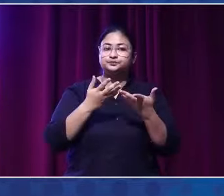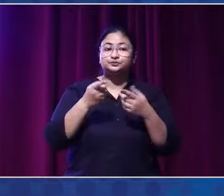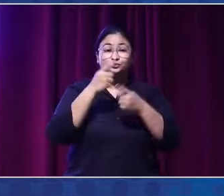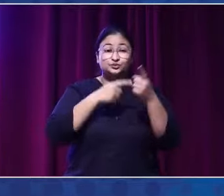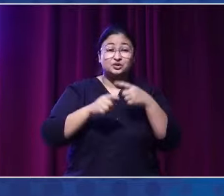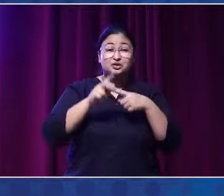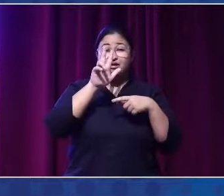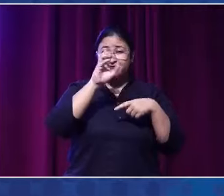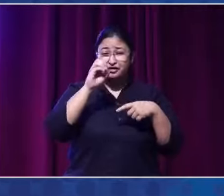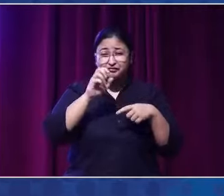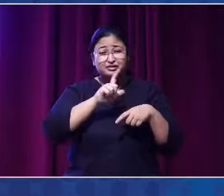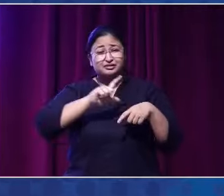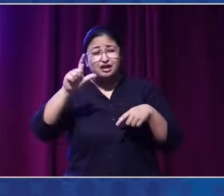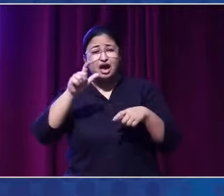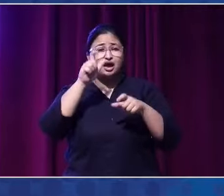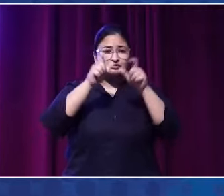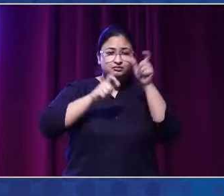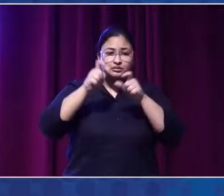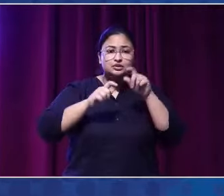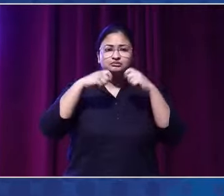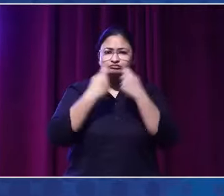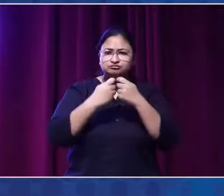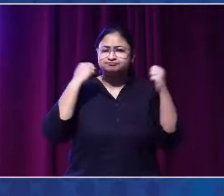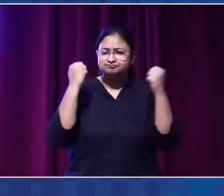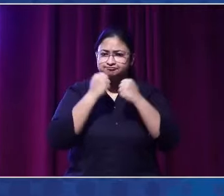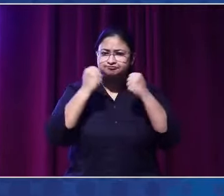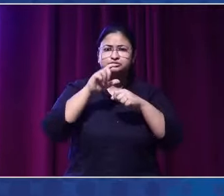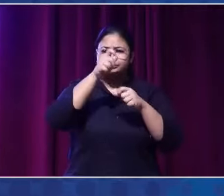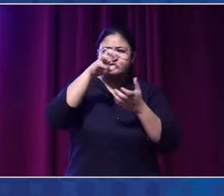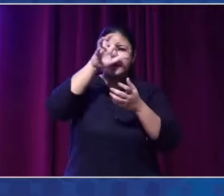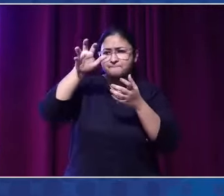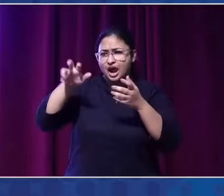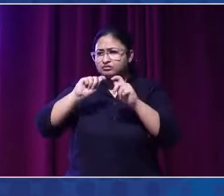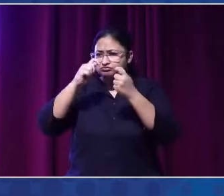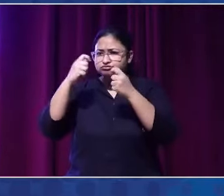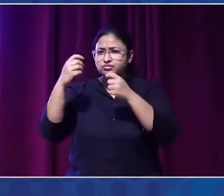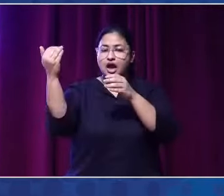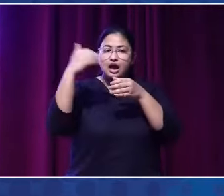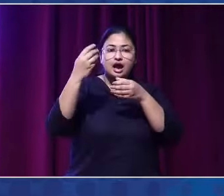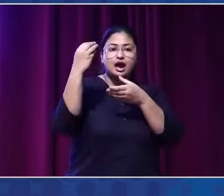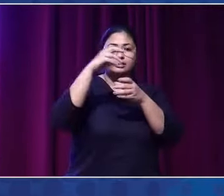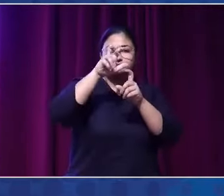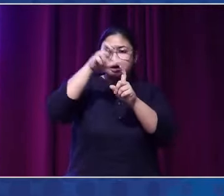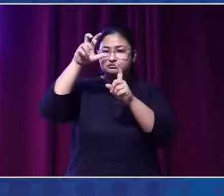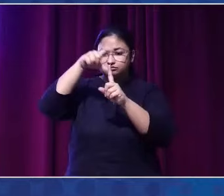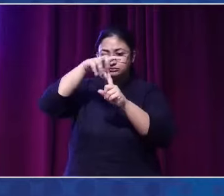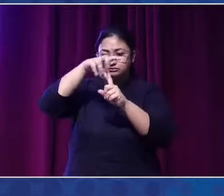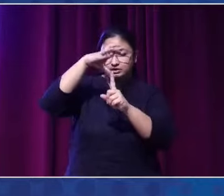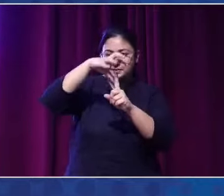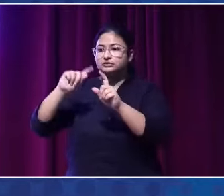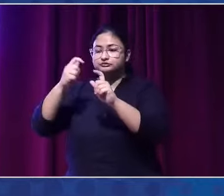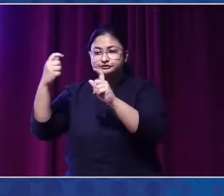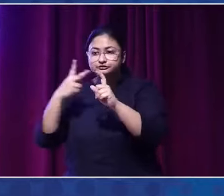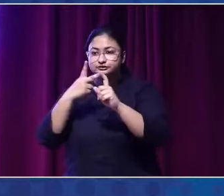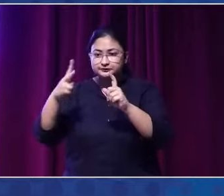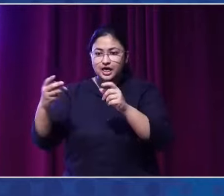1.5 करोड़ 50-60 लाख लोग जो बिल्कुल पोलिंग कराते हैं, ये अलग अलग डिपार्टमेंट से आते हैं, आपस में मिल जाते हैं और एक दिन पहले मिलते हैं और अचानक से